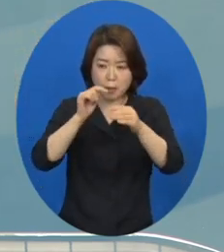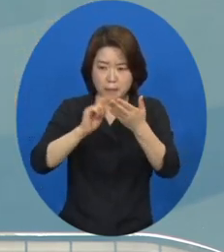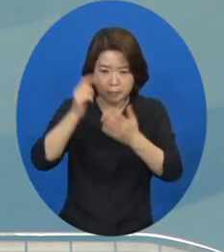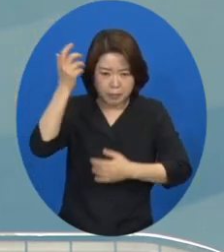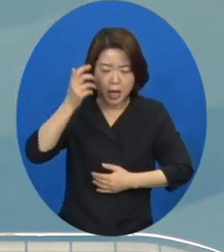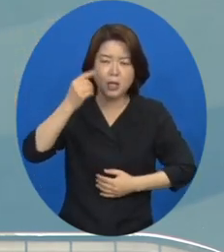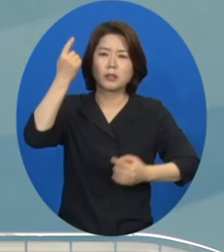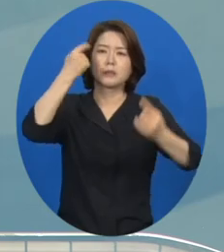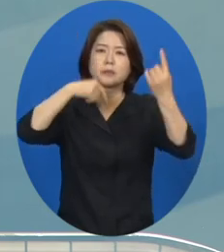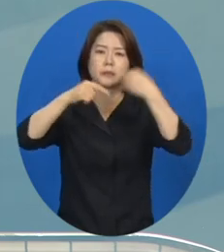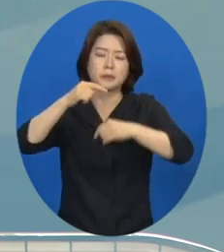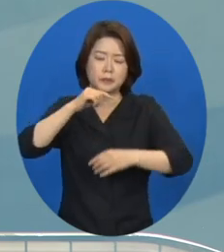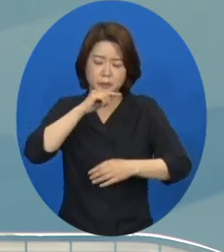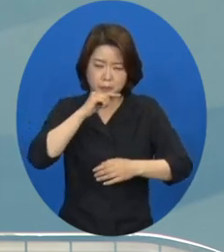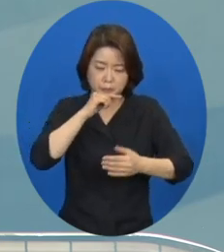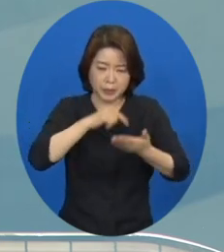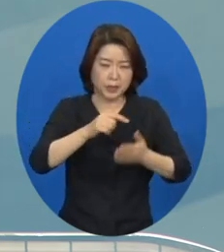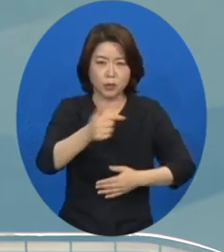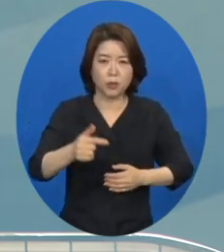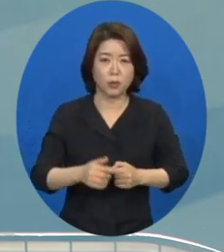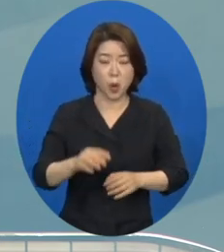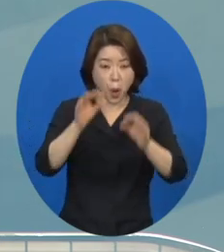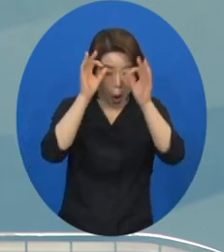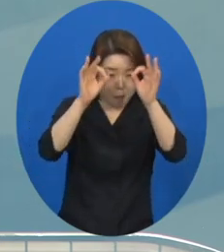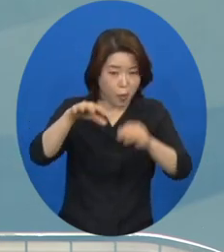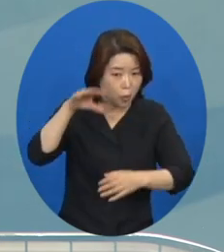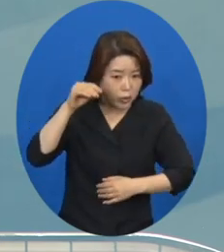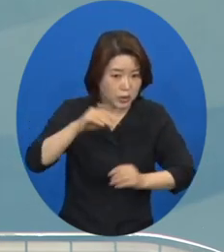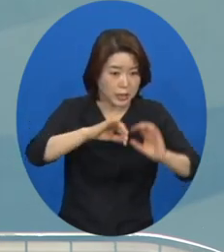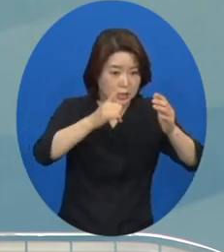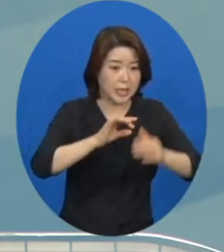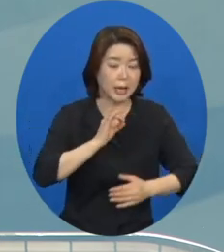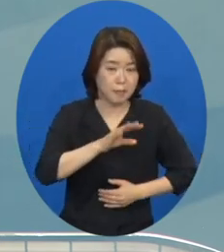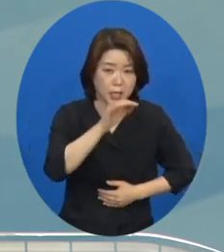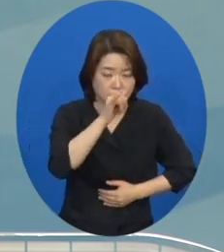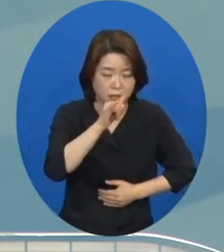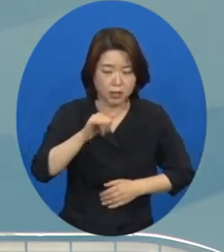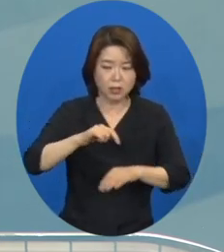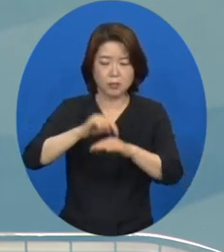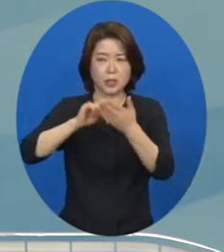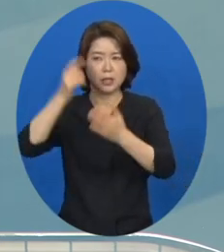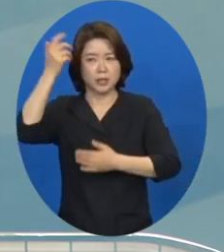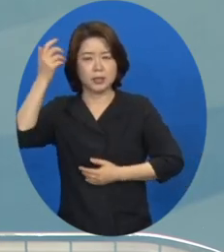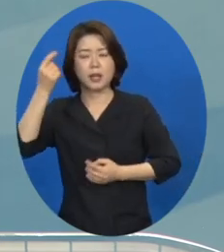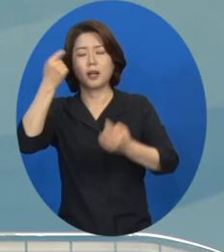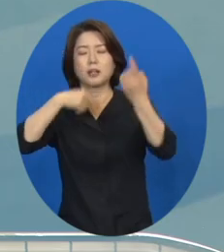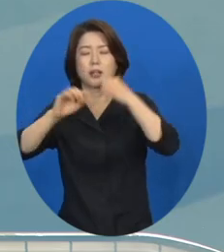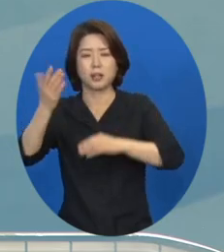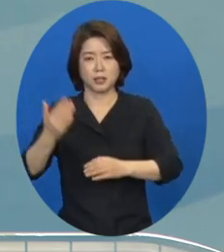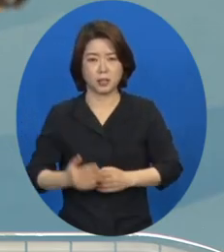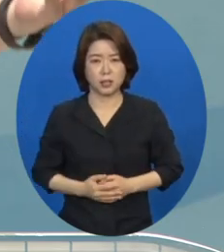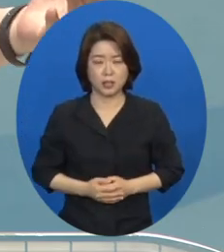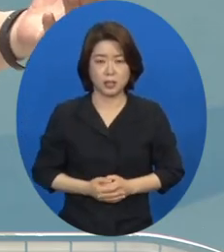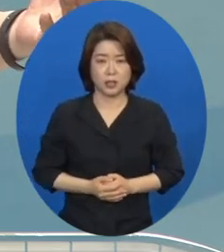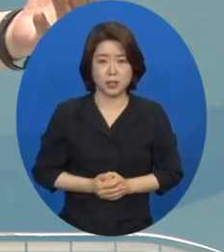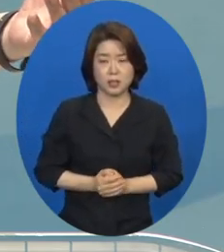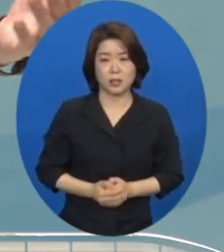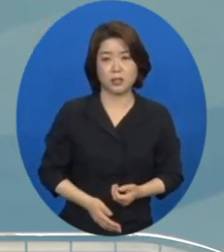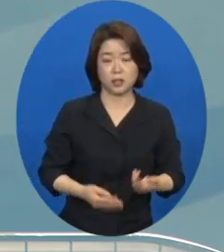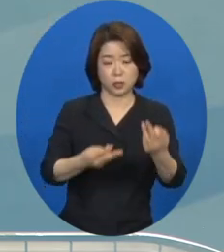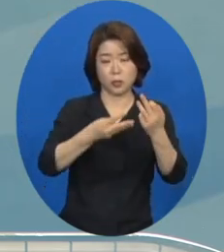그랬어요. 보고 듣는 것이 세상밖에 없으면 심령이 상합니다. 롯의 아내는 소금기둥